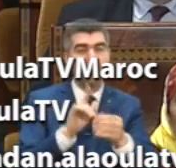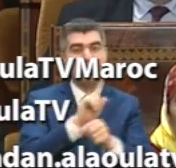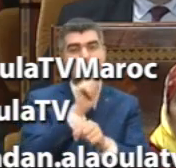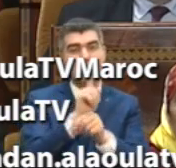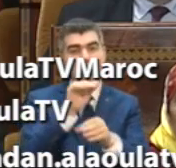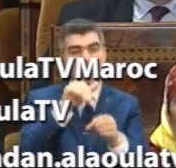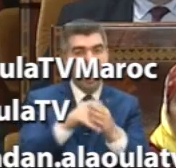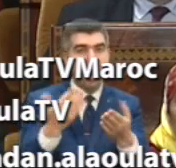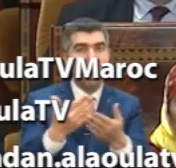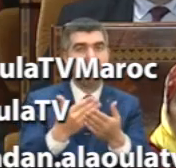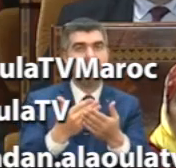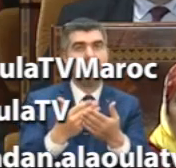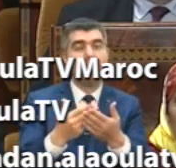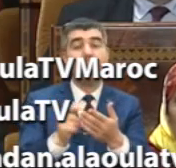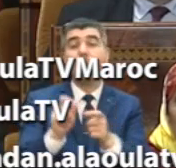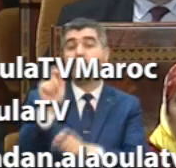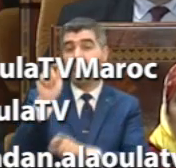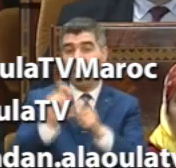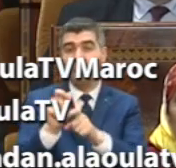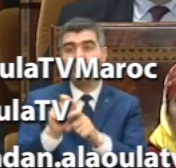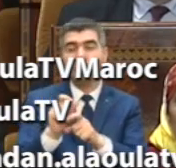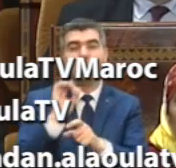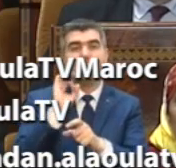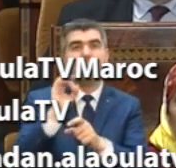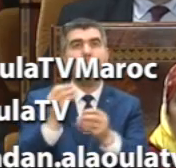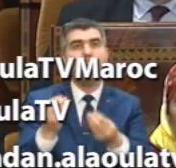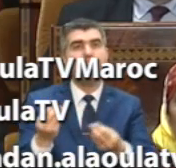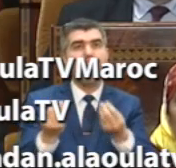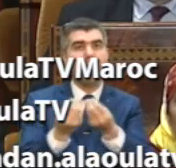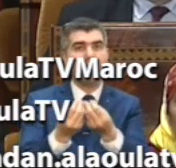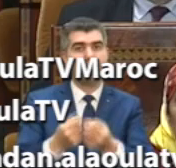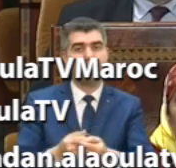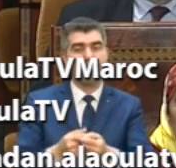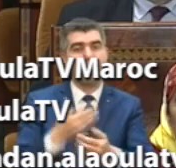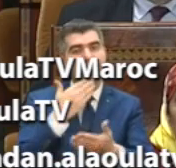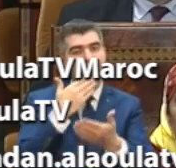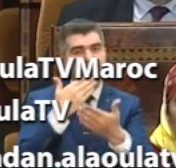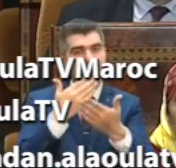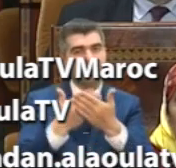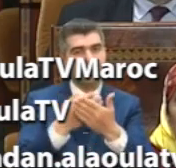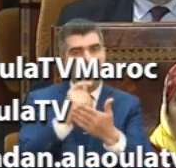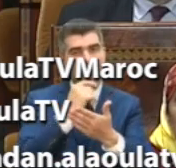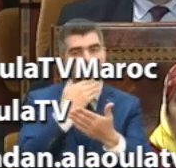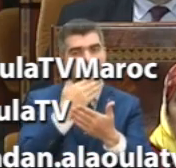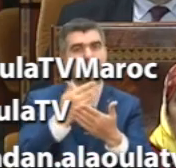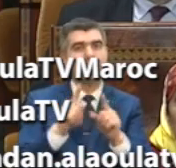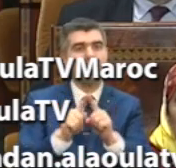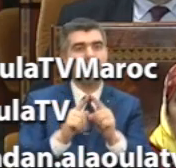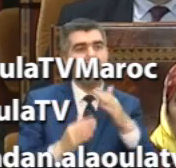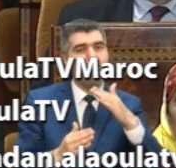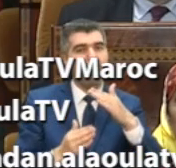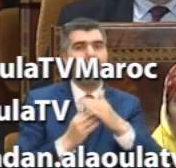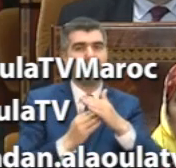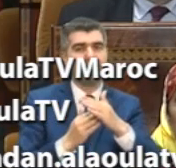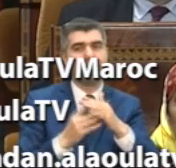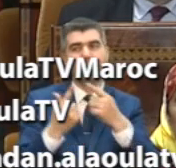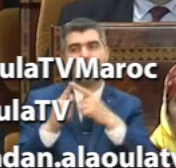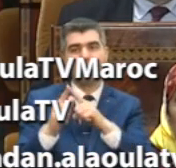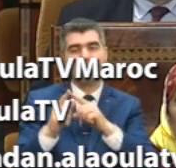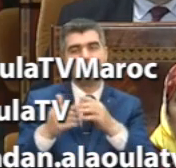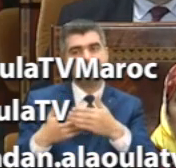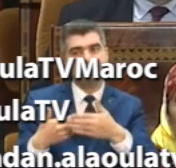ولكن كذلك المواطن مسؤول. مشكور السيد الوزير على مجهوداتكم في هذا الاتجاه ديال الحد من الاضرار،